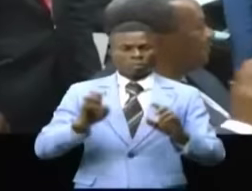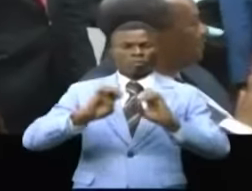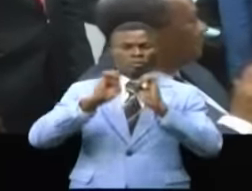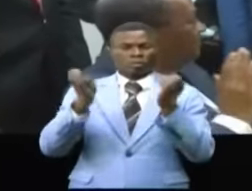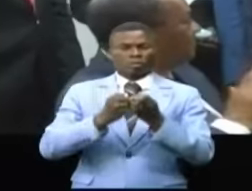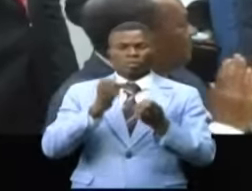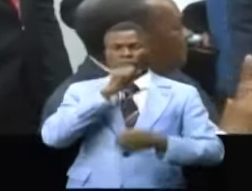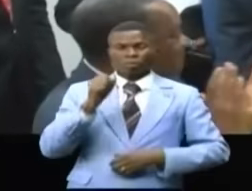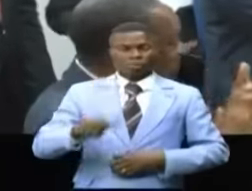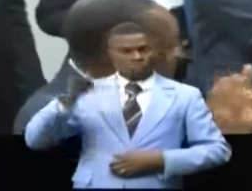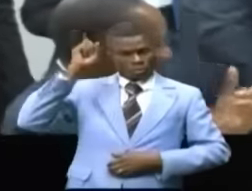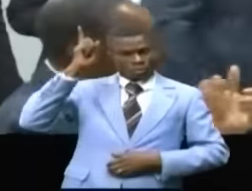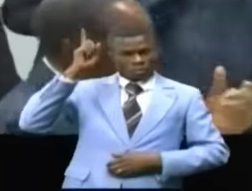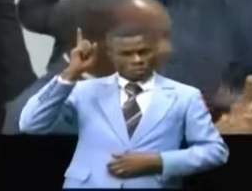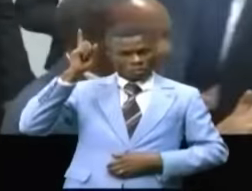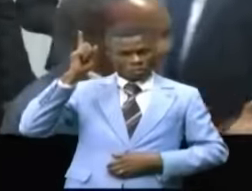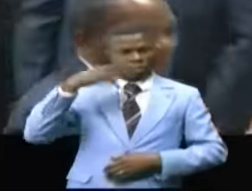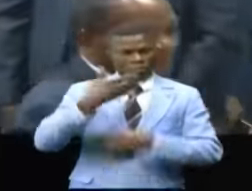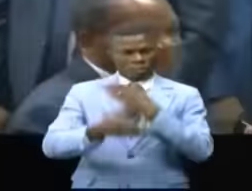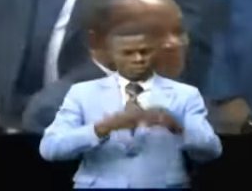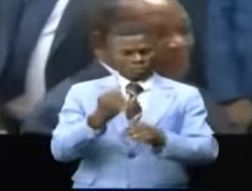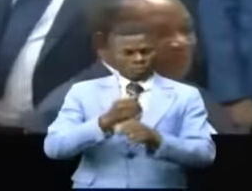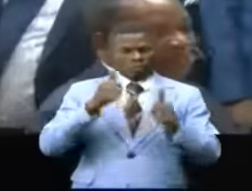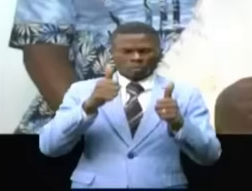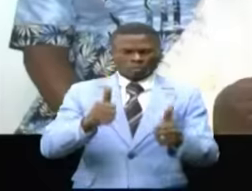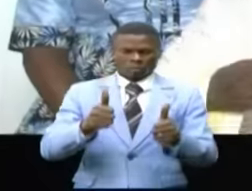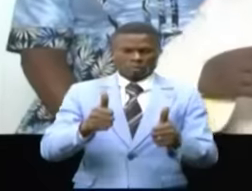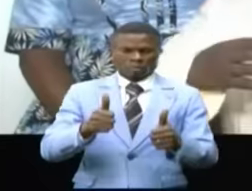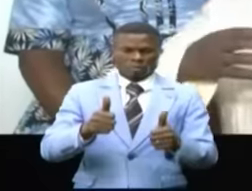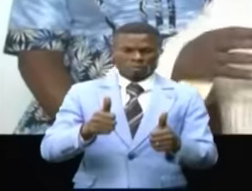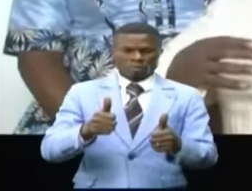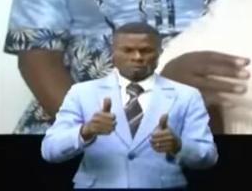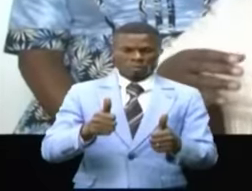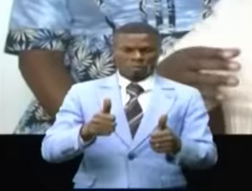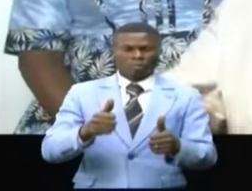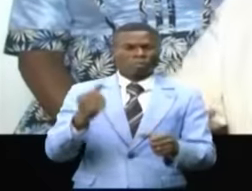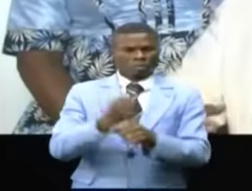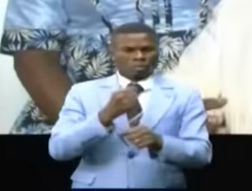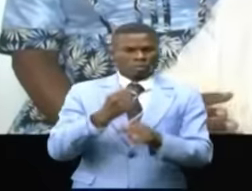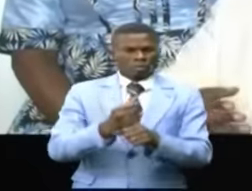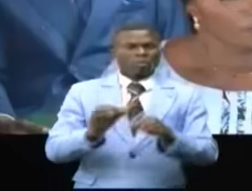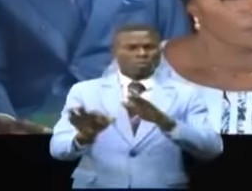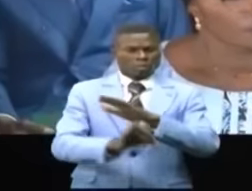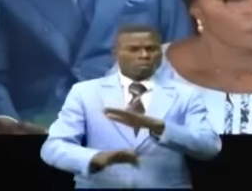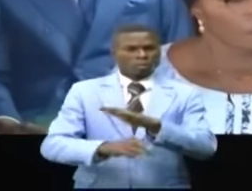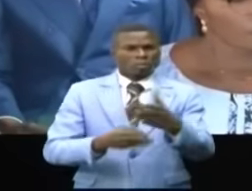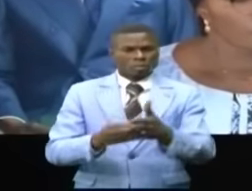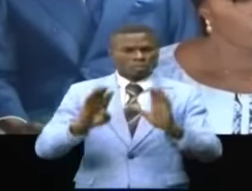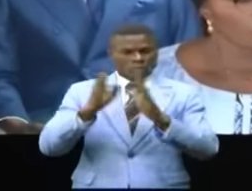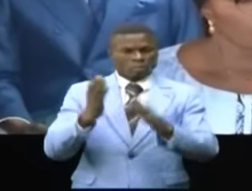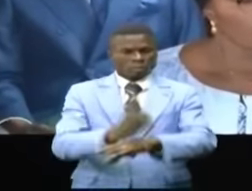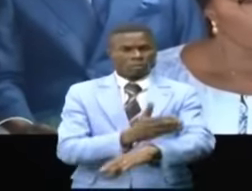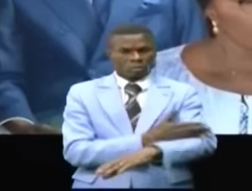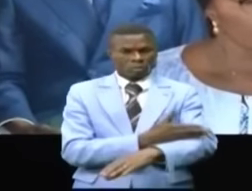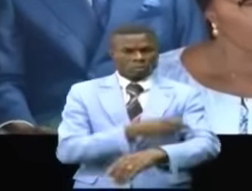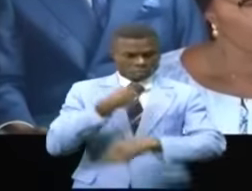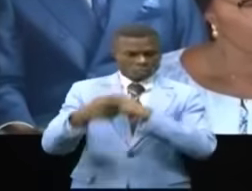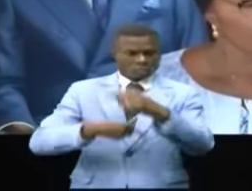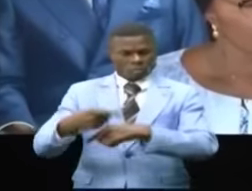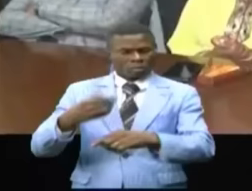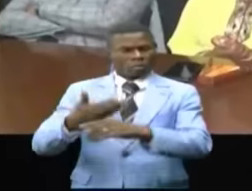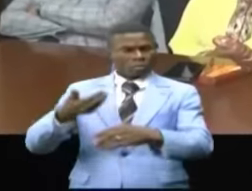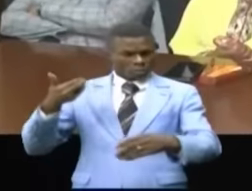du coordonnateur Tommy Tamboué a fait un travail extraordinaire. C'est le travail des fondations. Toutes ces avancées, parce qu'ils ont commencé